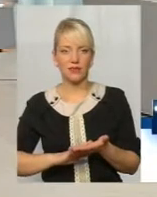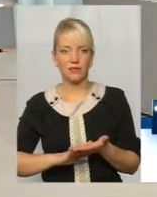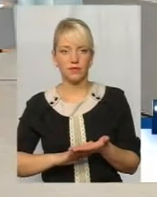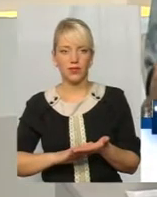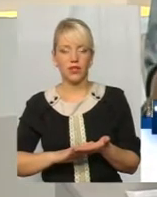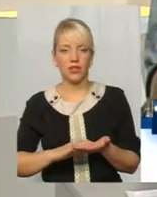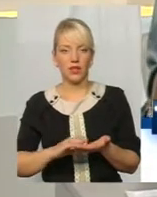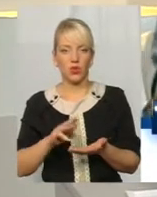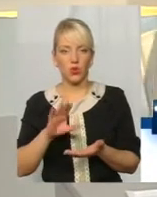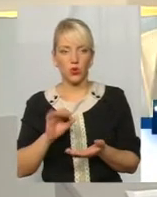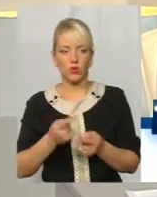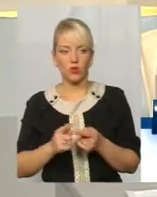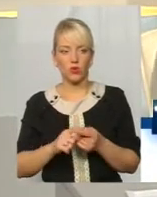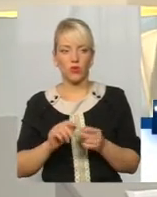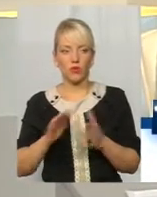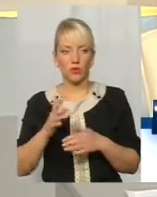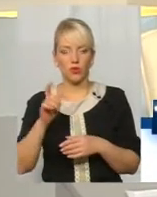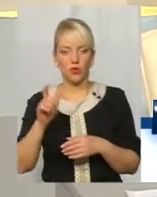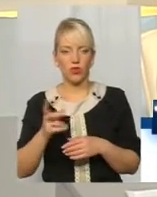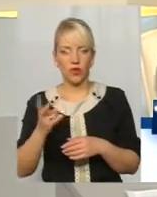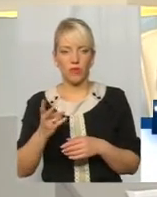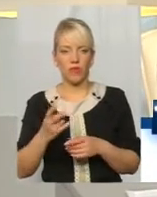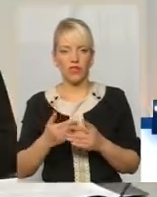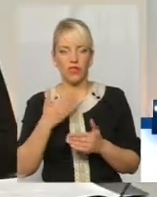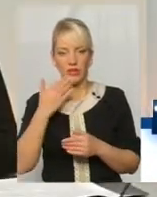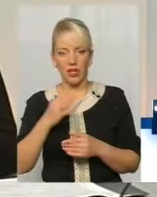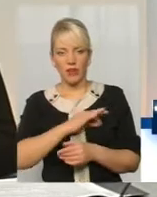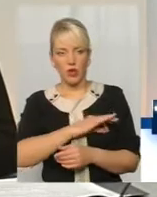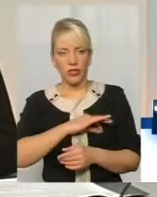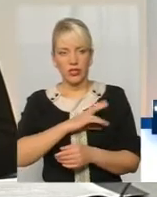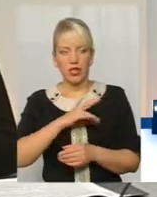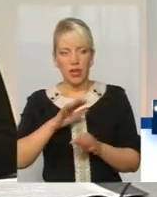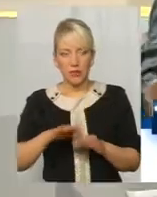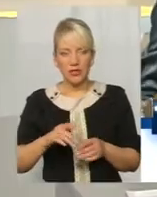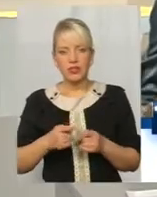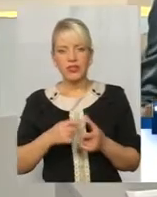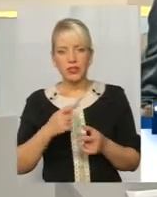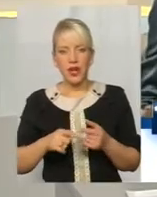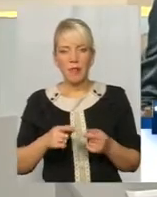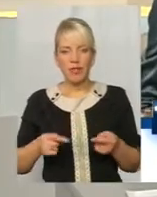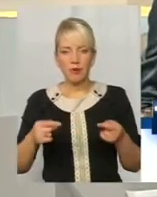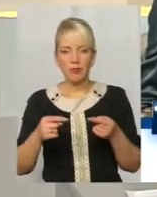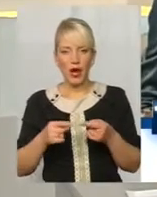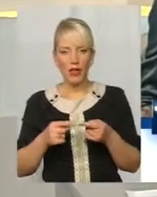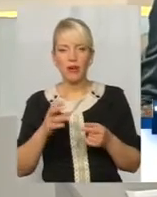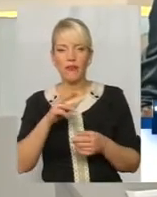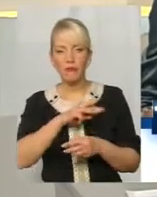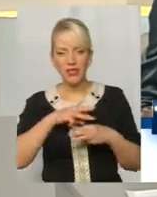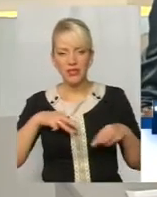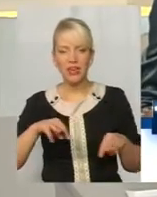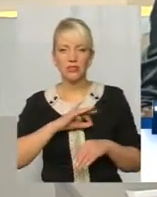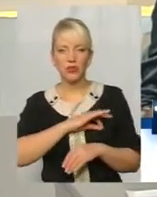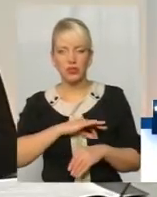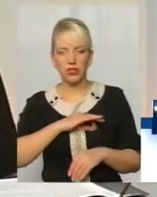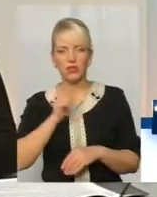То в цьому випадку людина має звернутися в органи юстиції на місці? Так. чи безпосередньо в Мін'юст України?